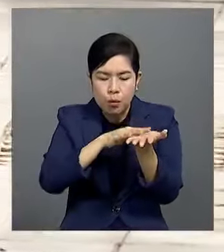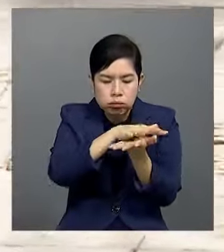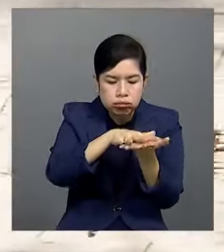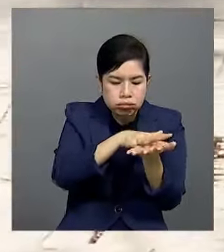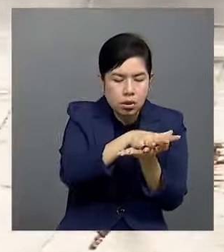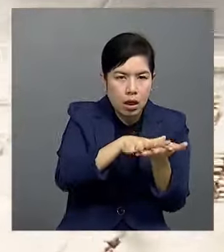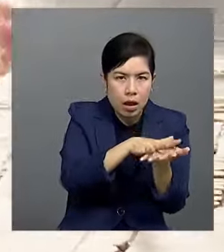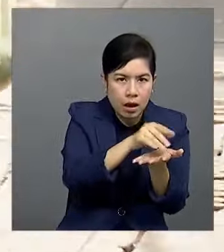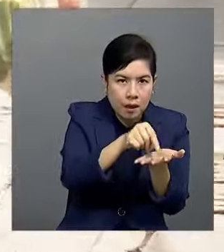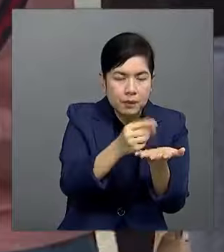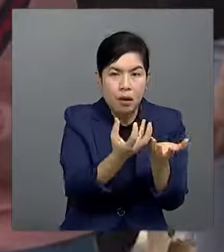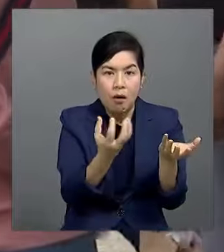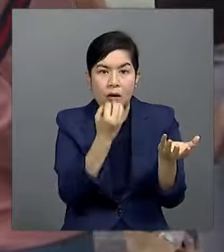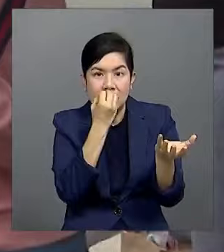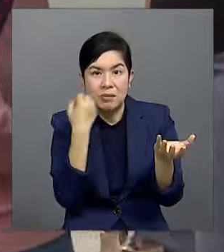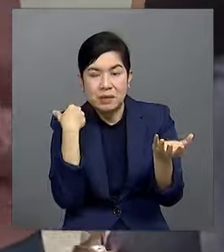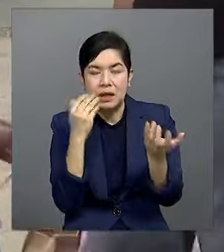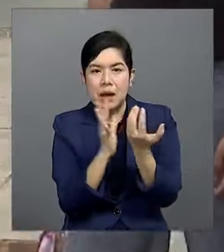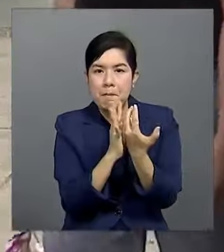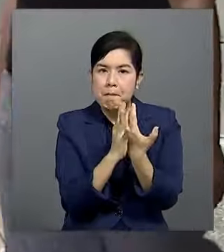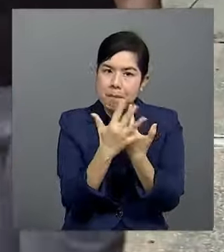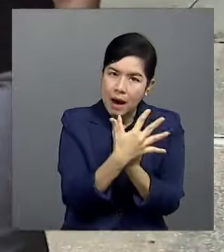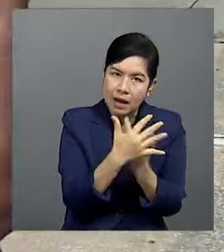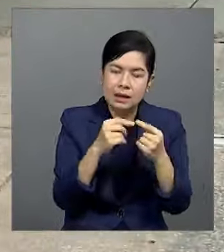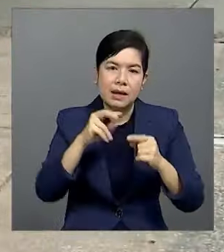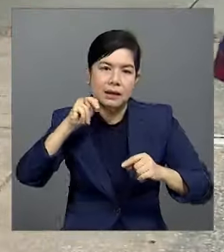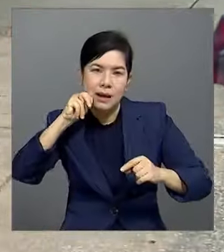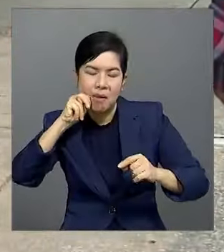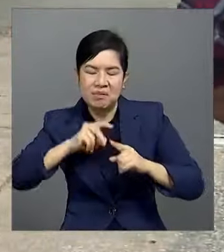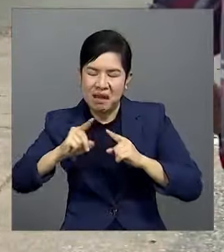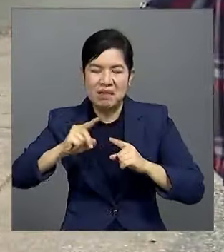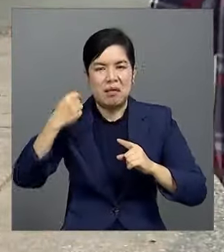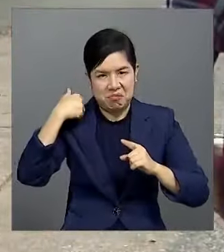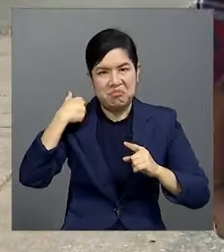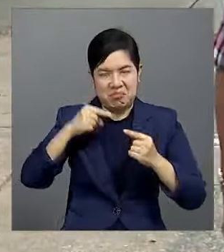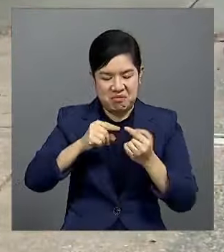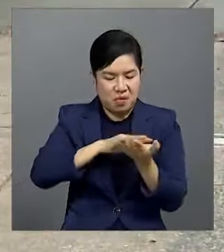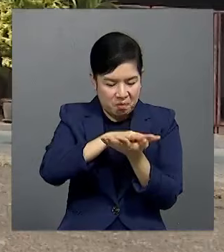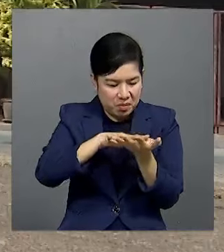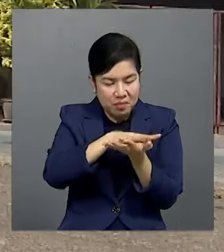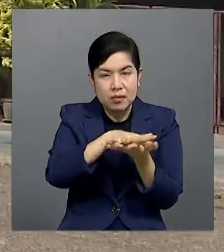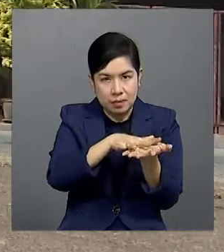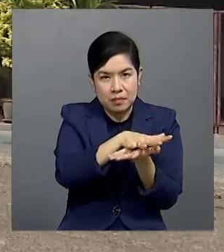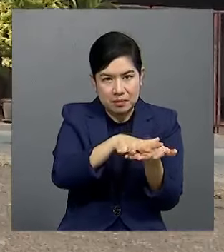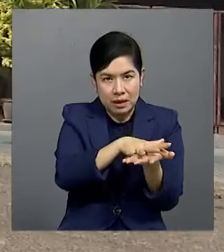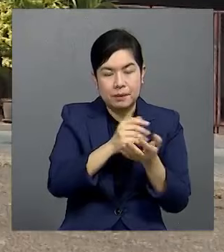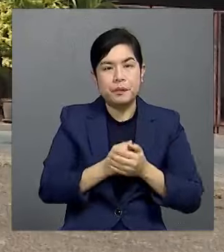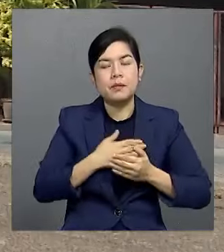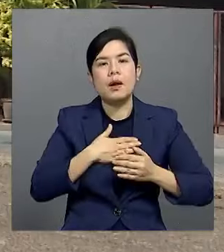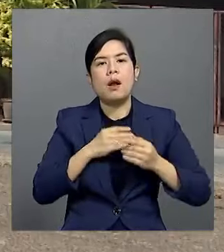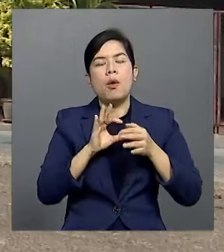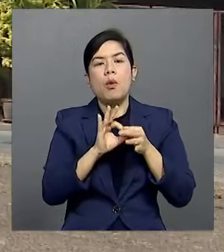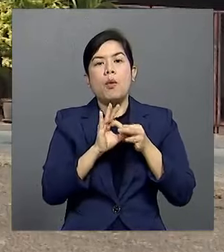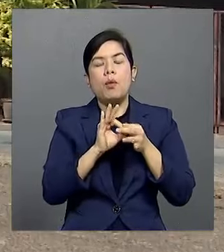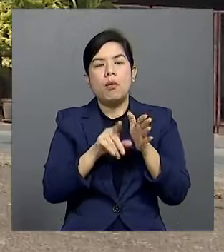ละมันมีการดูดซึมเข้ามาอีกนะคะมันใกล้ตัวเราแล้วกลายเป็นว่าเราอะห่วงเรื่องโควิดแต่เราอ่ะ